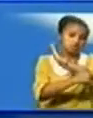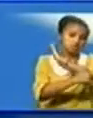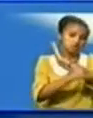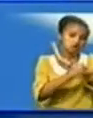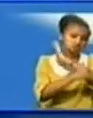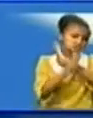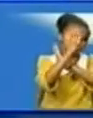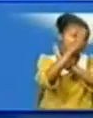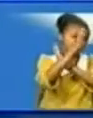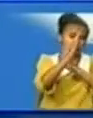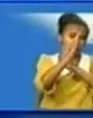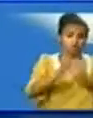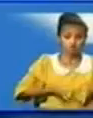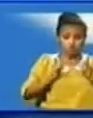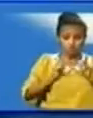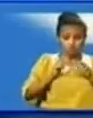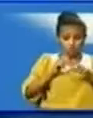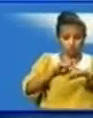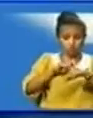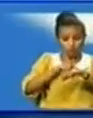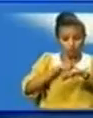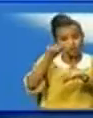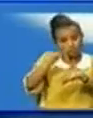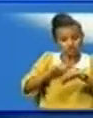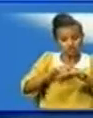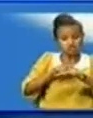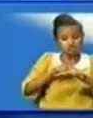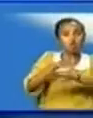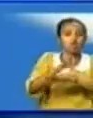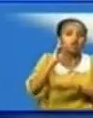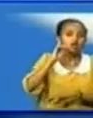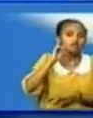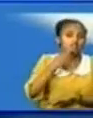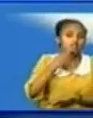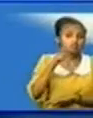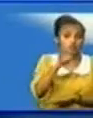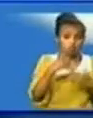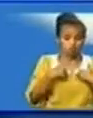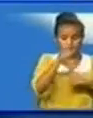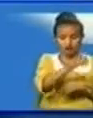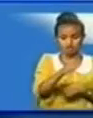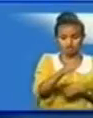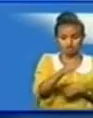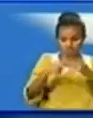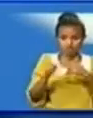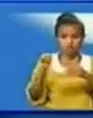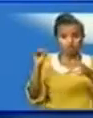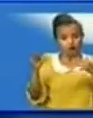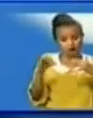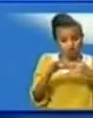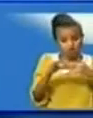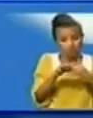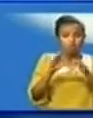ክፍለ ሀገር በገጠሩ አካባቢ እንትን ብለ ከጊዜ በኋላ ደፍ የሚሆኑ አሉ። እና አዲስ አበባ መጥተው ተዳር